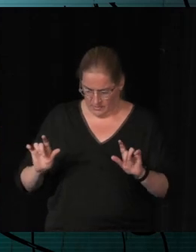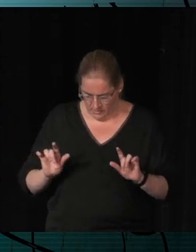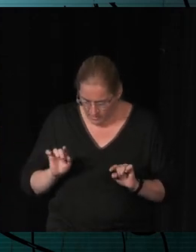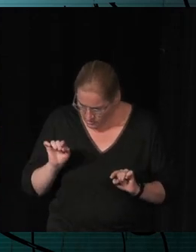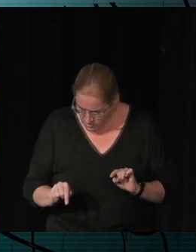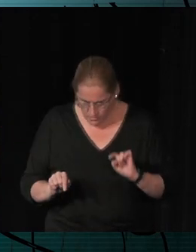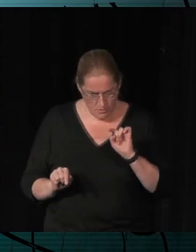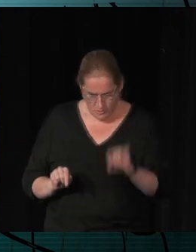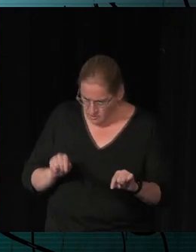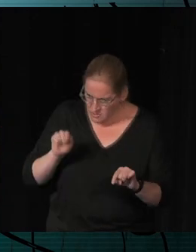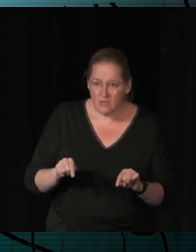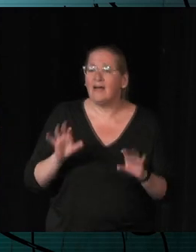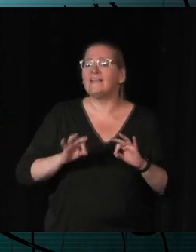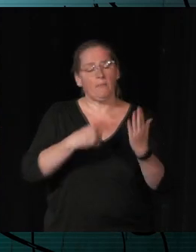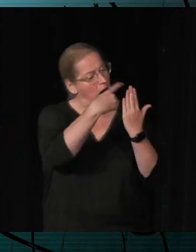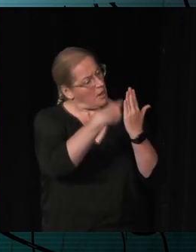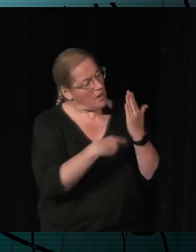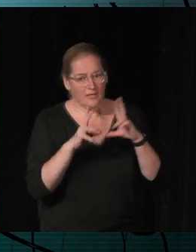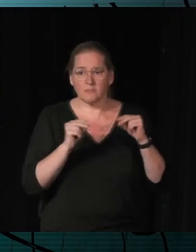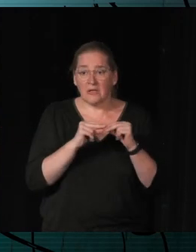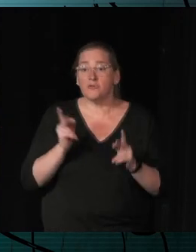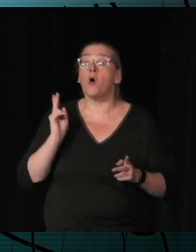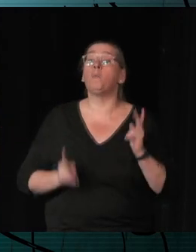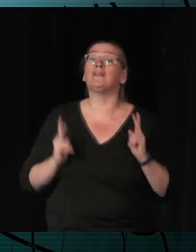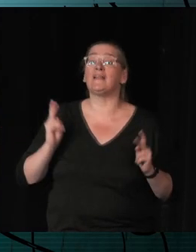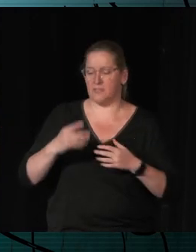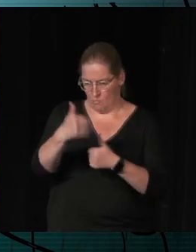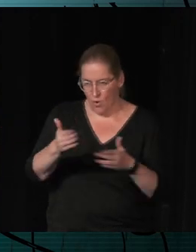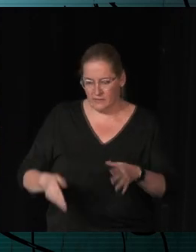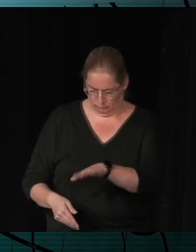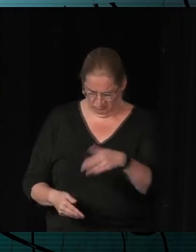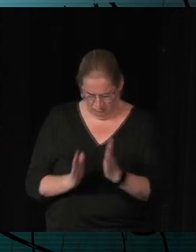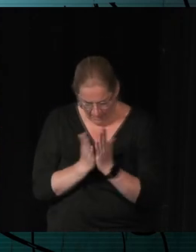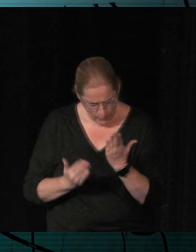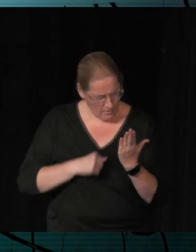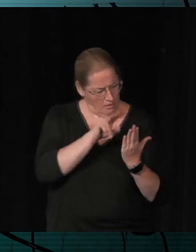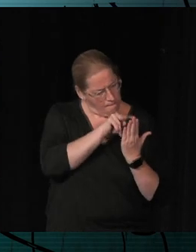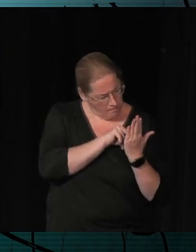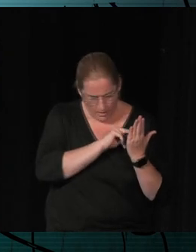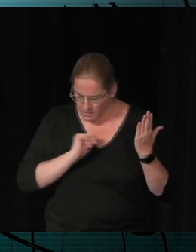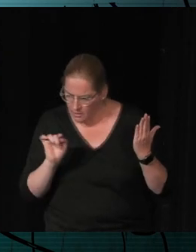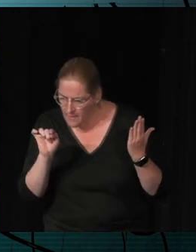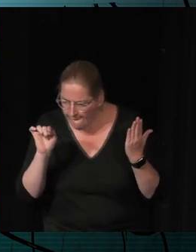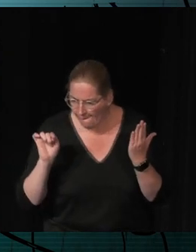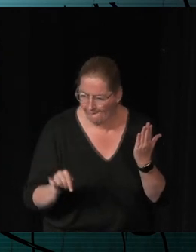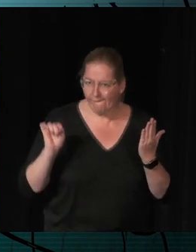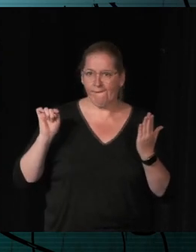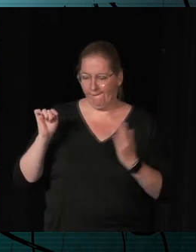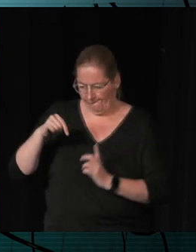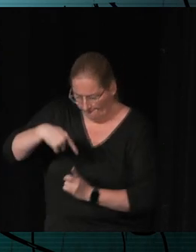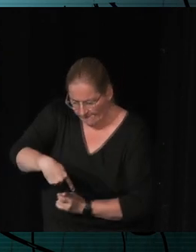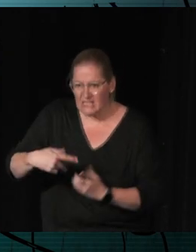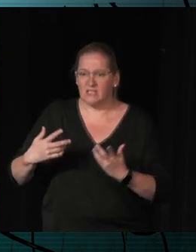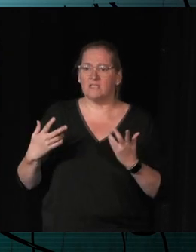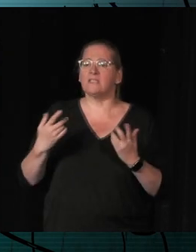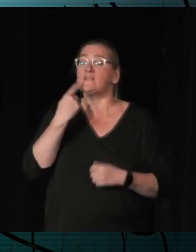touche il y avit pas d'explication c'était il y avait peut-être un manuel dans la boîte quand il y avait une boîte mais il fallait découvrir tout c'est on découvrait on découvrait pas seulement